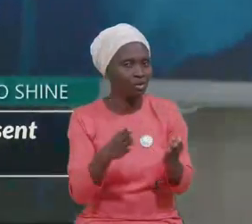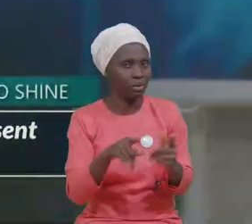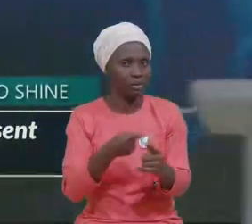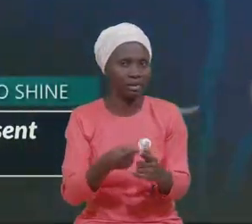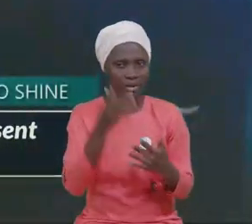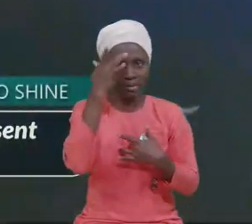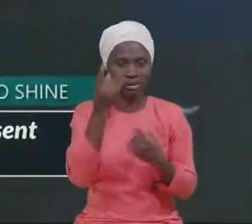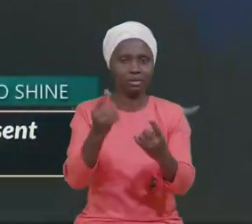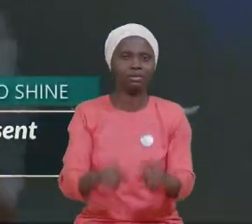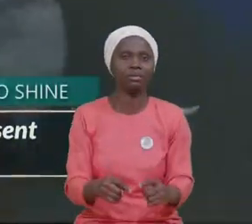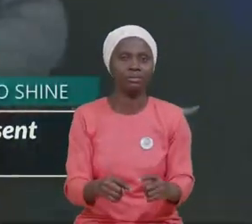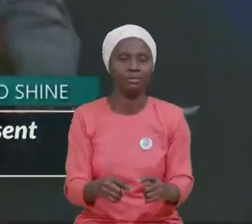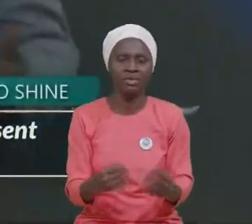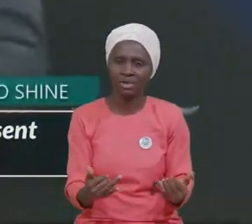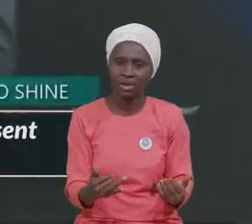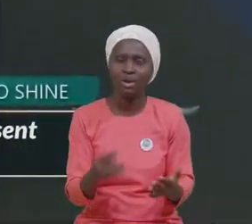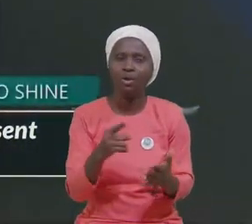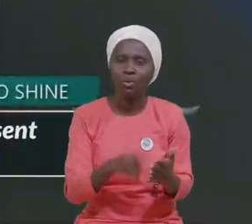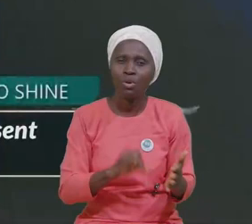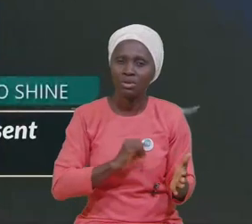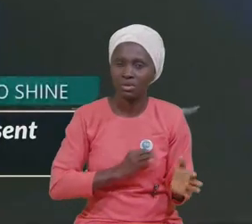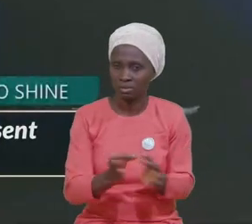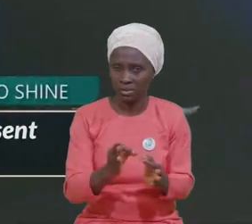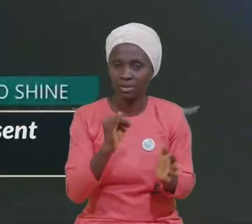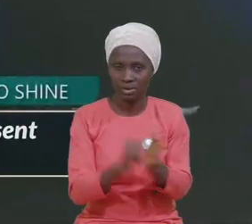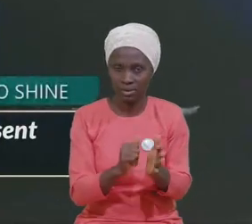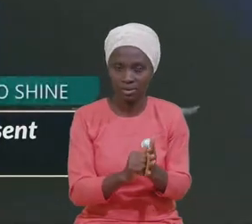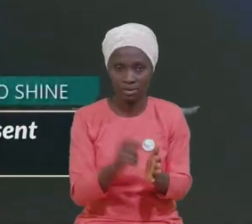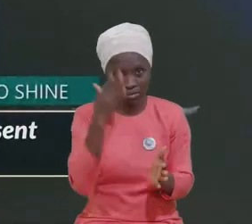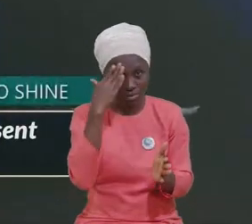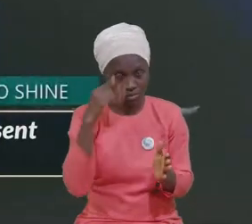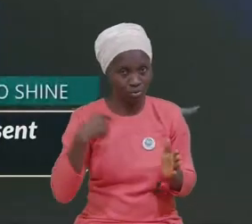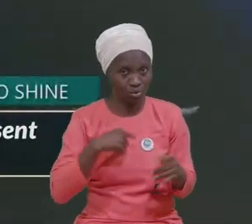survient. De quoi est-ce que je parle? Vous savez, nous allons à l'école,